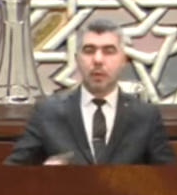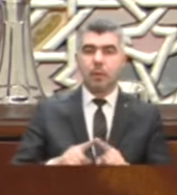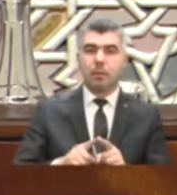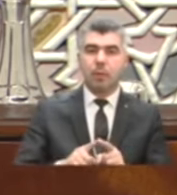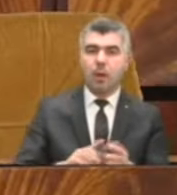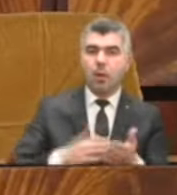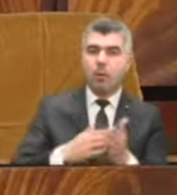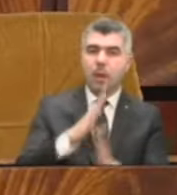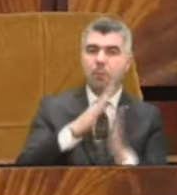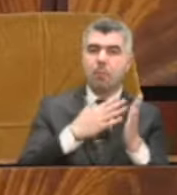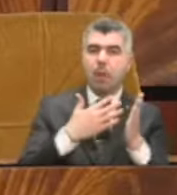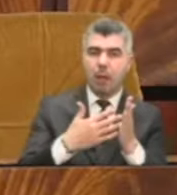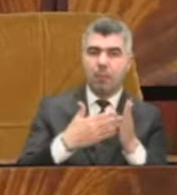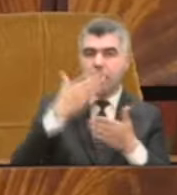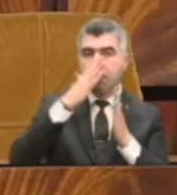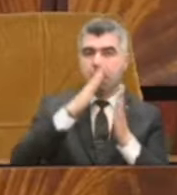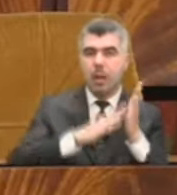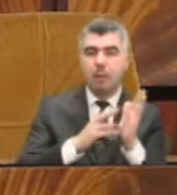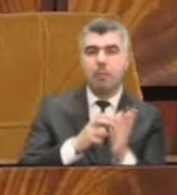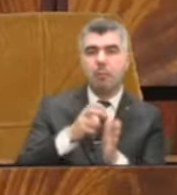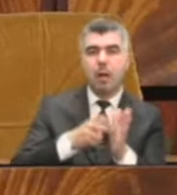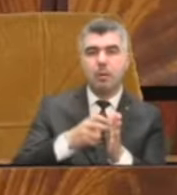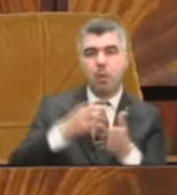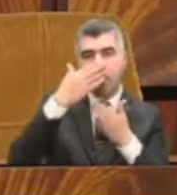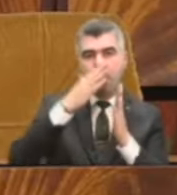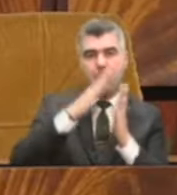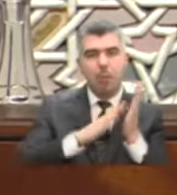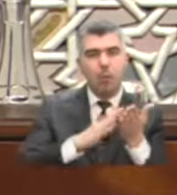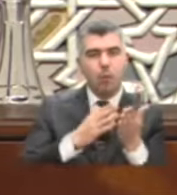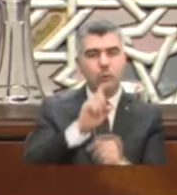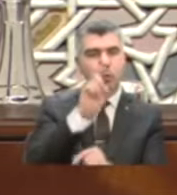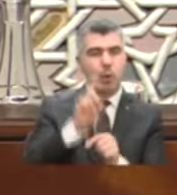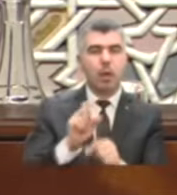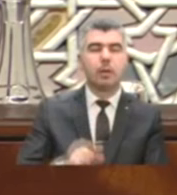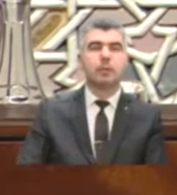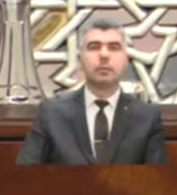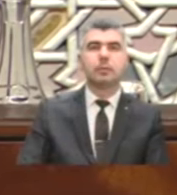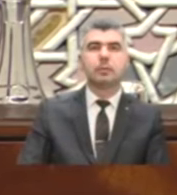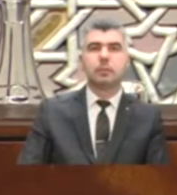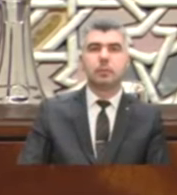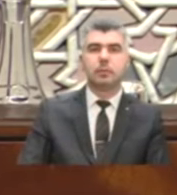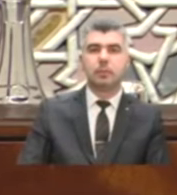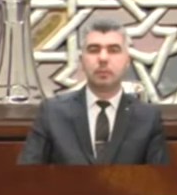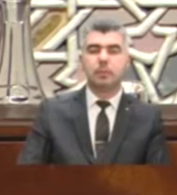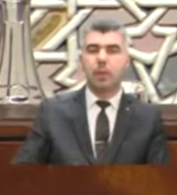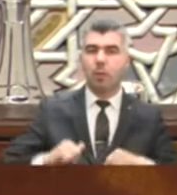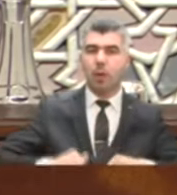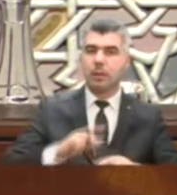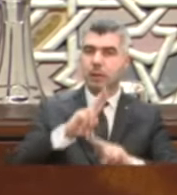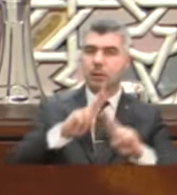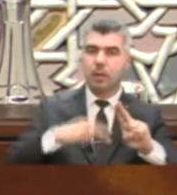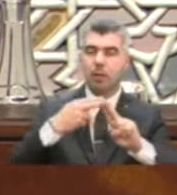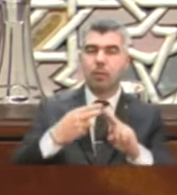حول المخطط الوطني للنقل السككي بلادنا، نسألكم سيد الوزير. سيد الوزير.